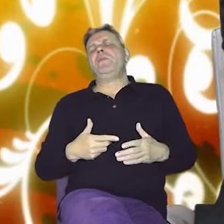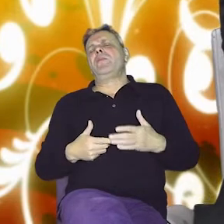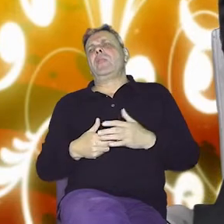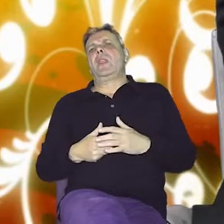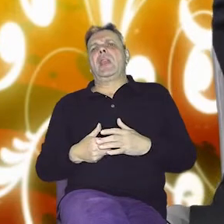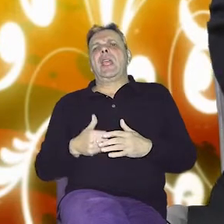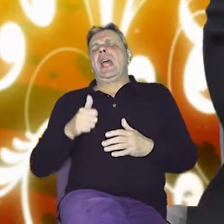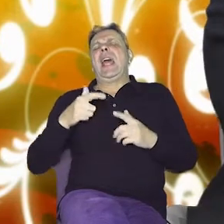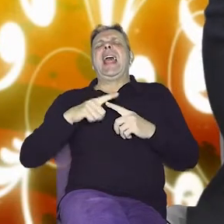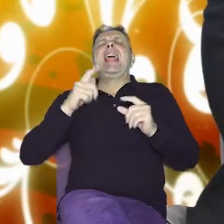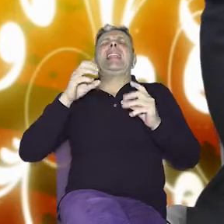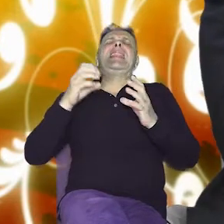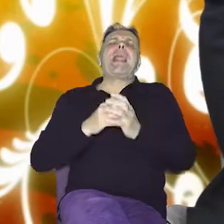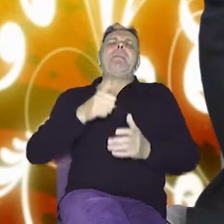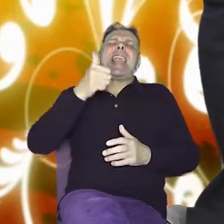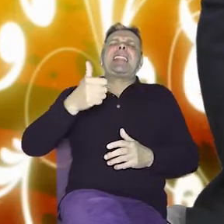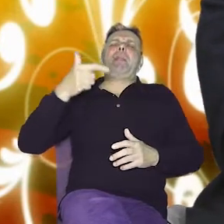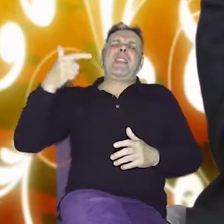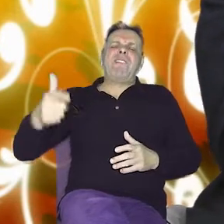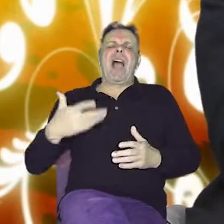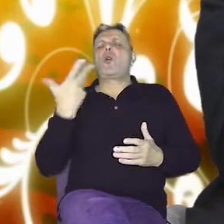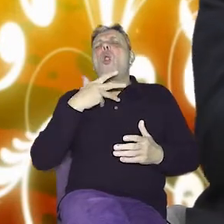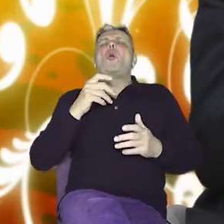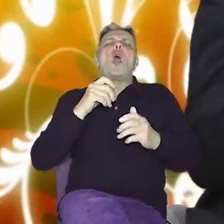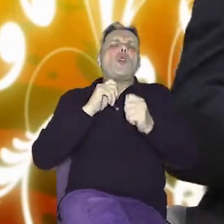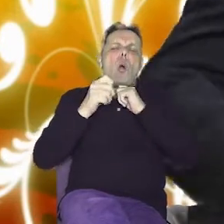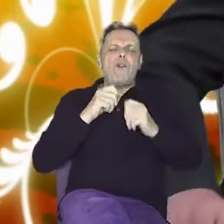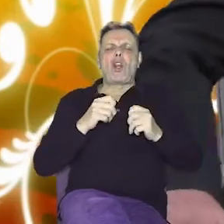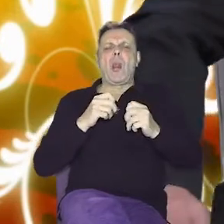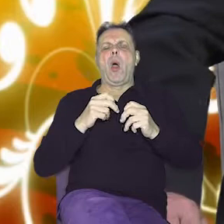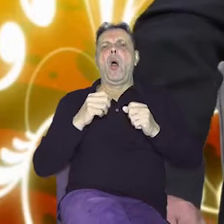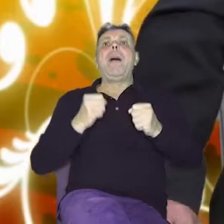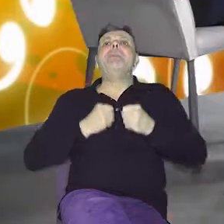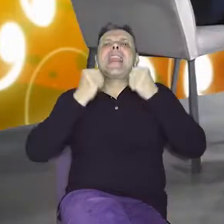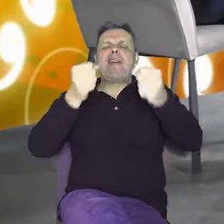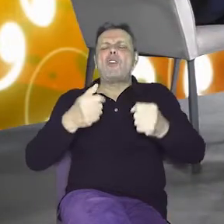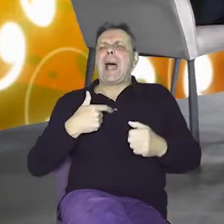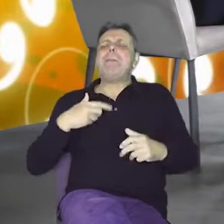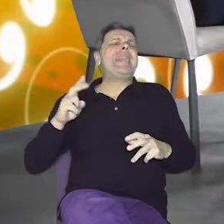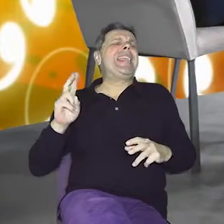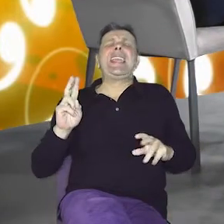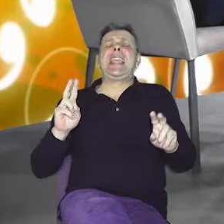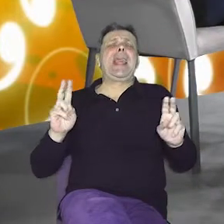pomoći, timova 1, timova 2, koliko je ugovoreno sanitetskih prijevoza. Dakle, mi ne možemo